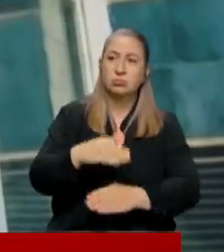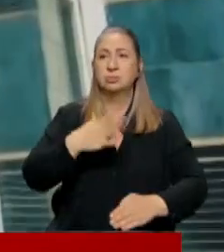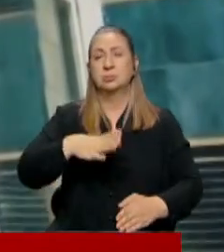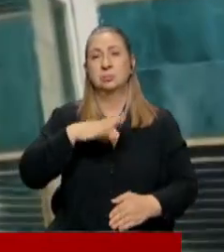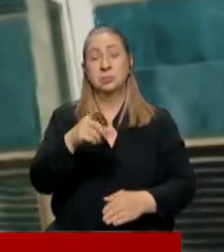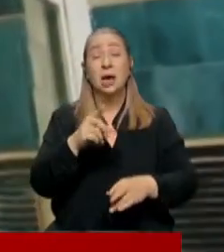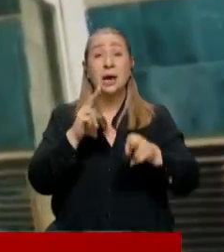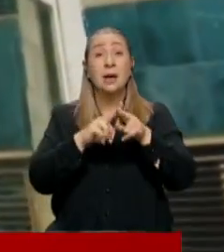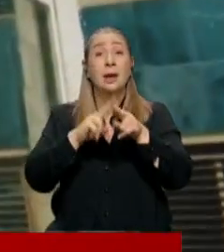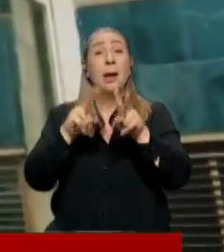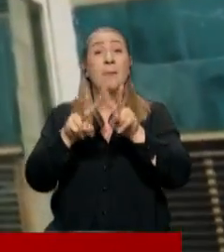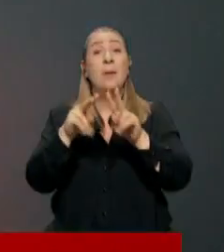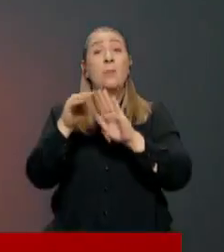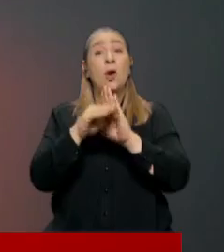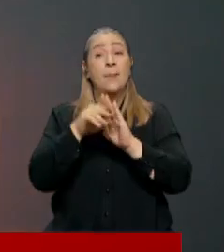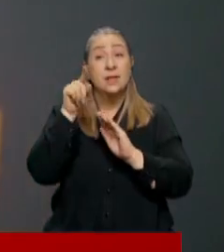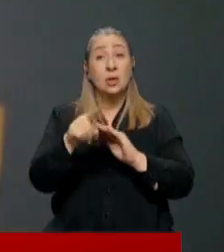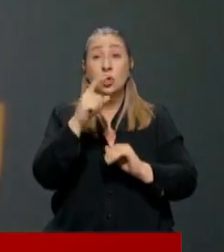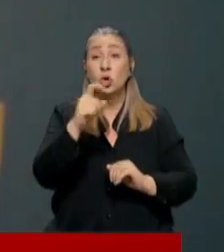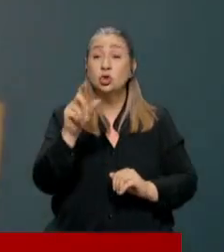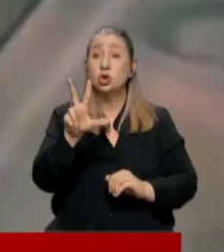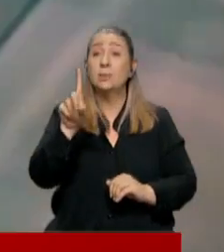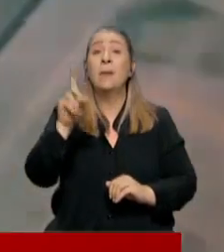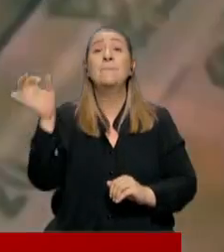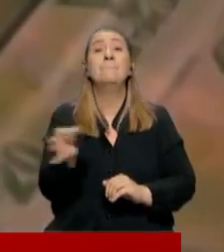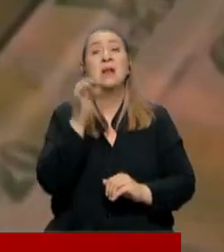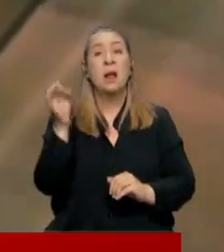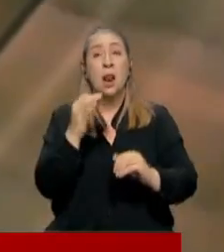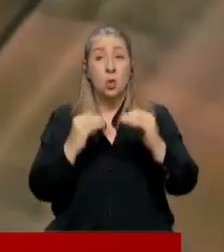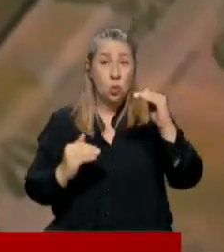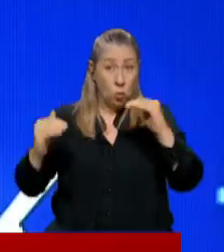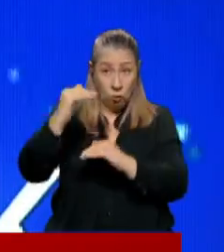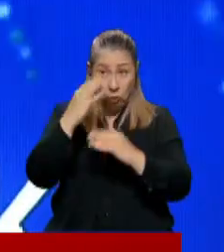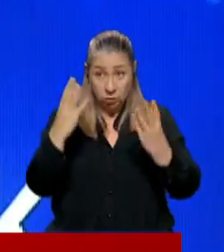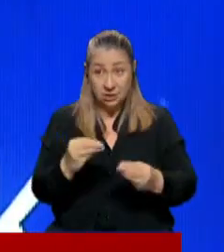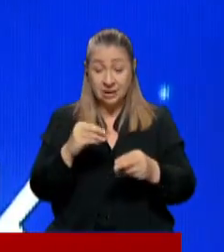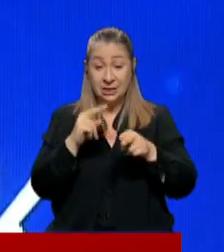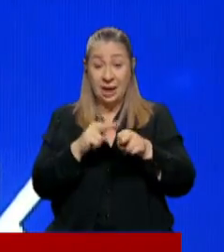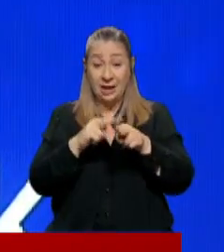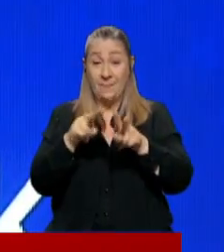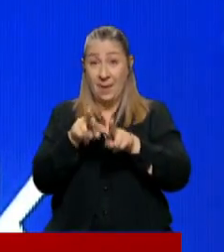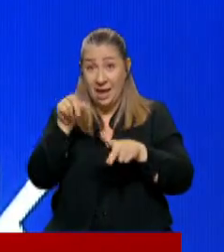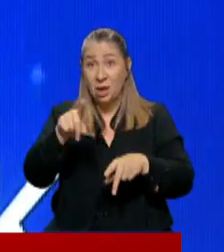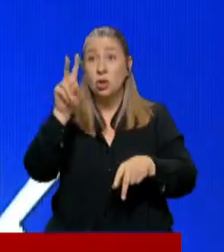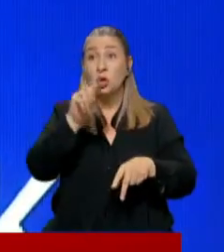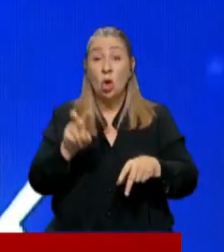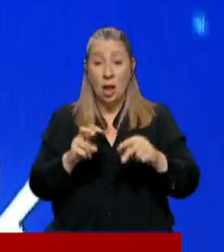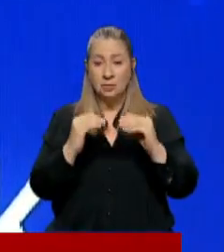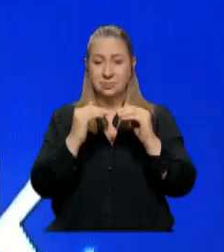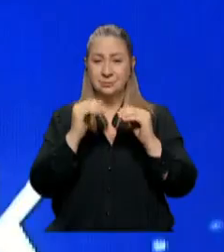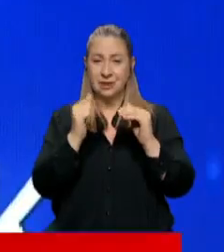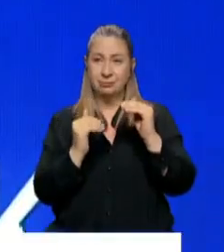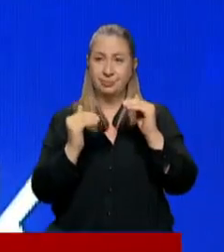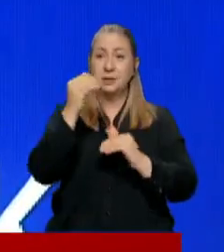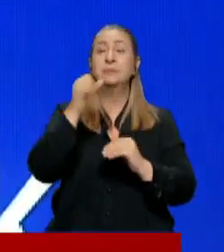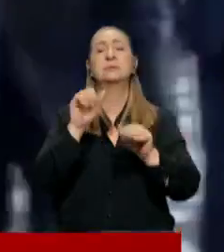Kur korumalı mevduat programında 931 milyar liraya ulaşılırken KKM ayrıca döviz kur istikrarına da